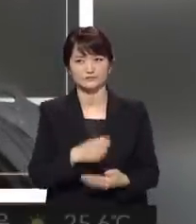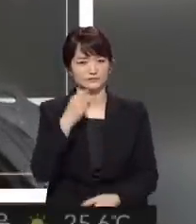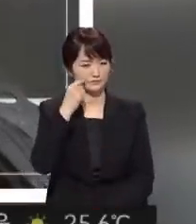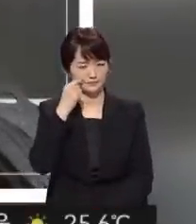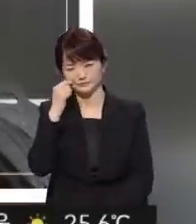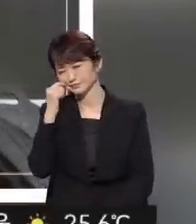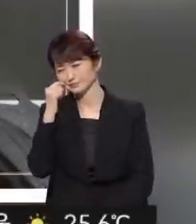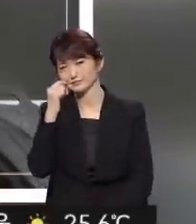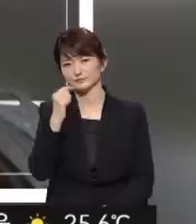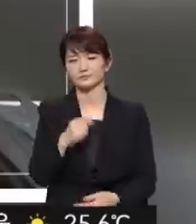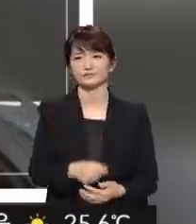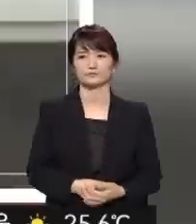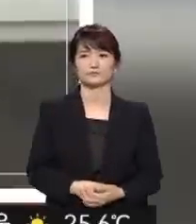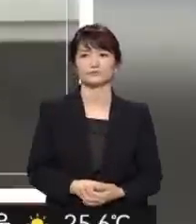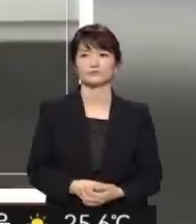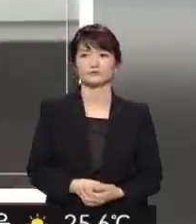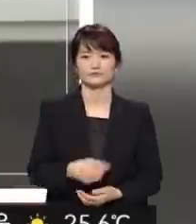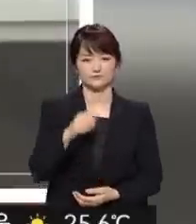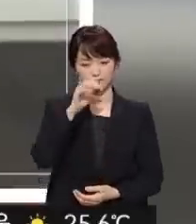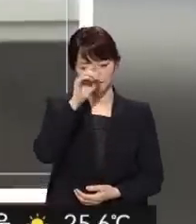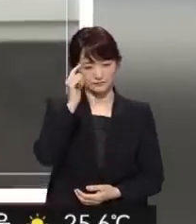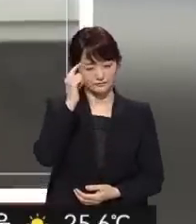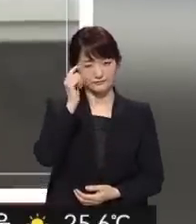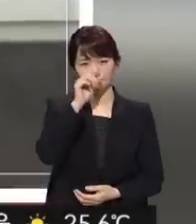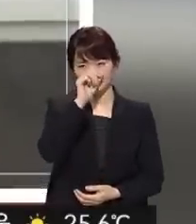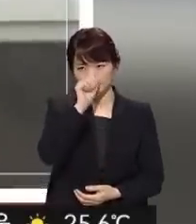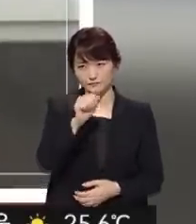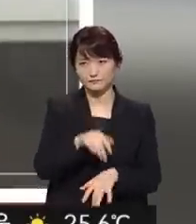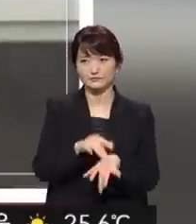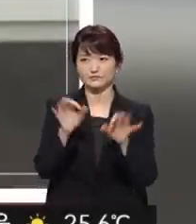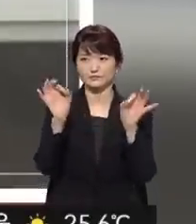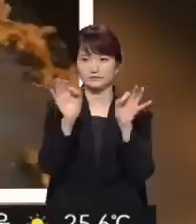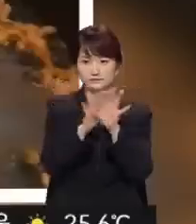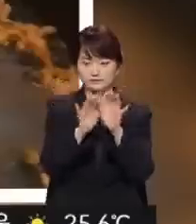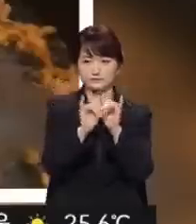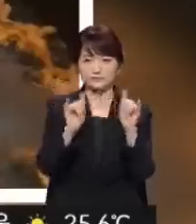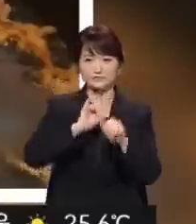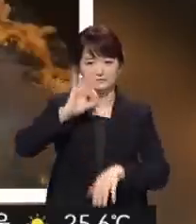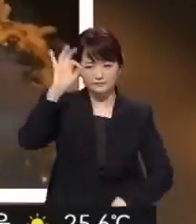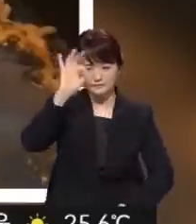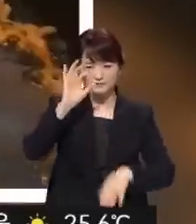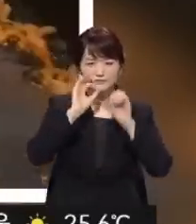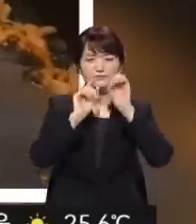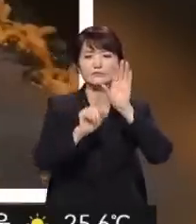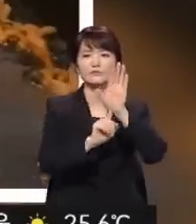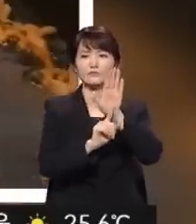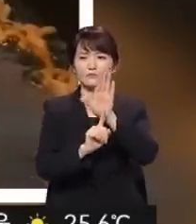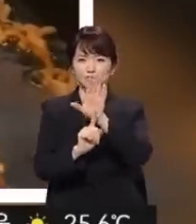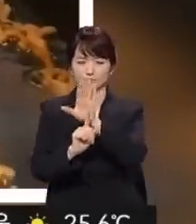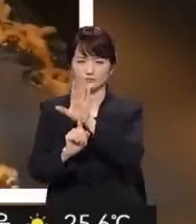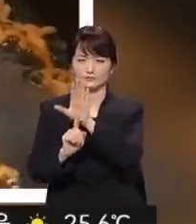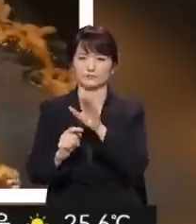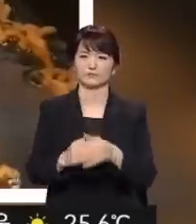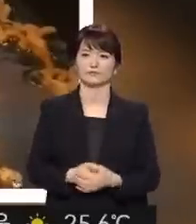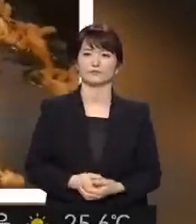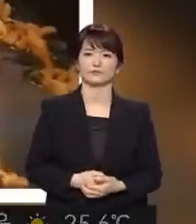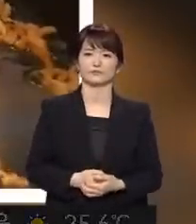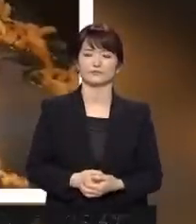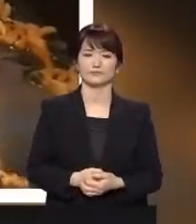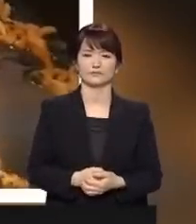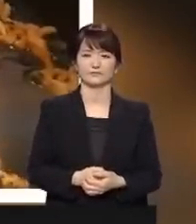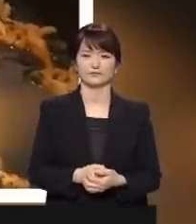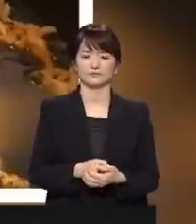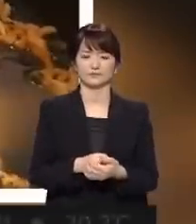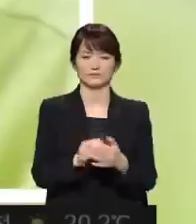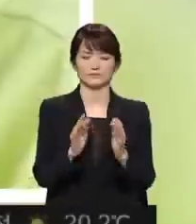상당히 좋았었는데, 또 긍정적 이미지가 있어요. 실종자 찾기 캠페인 이런 것도 같이 하면서 상당히 좀 승승장구를